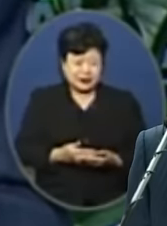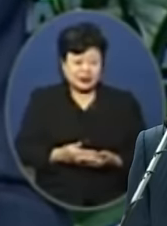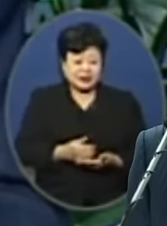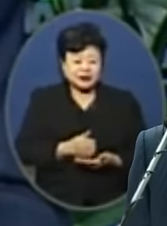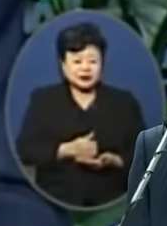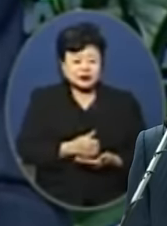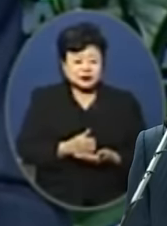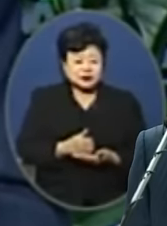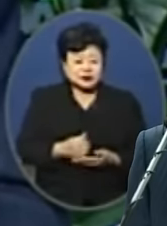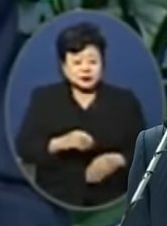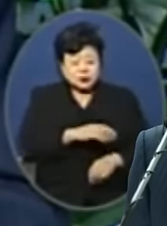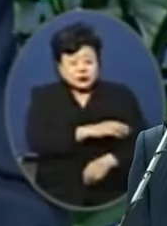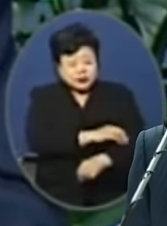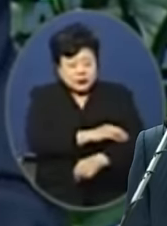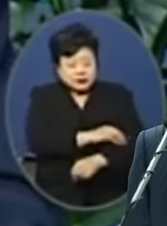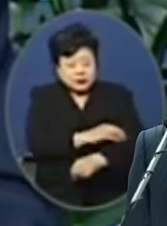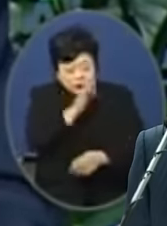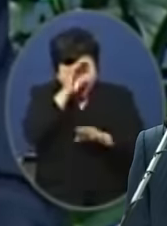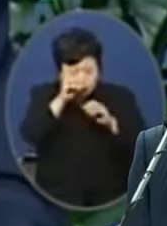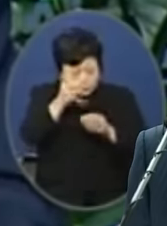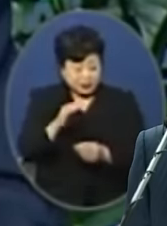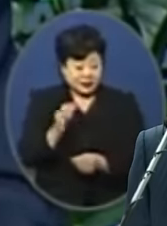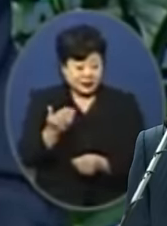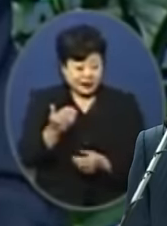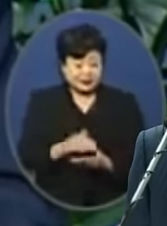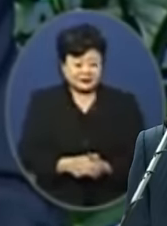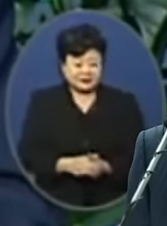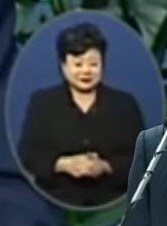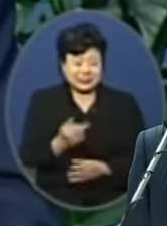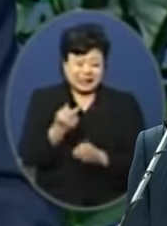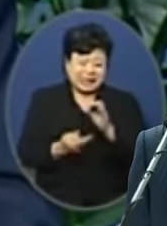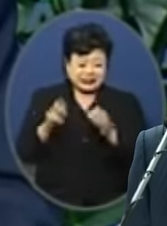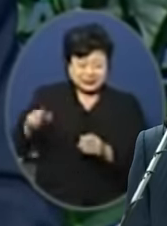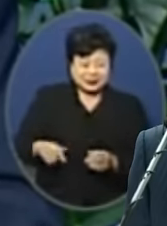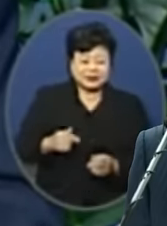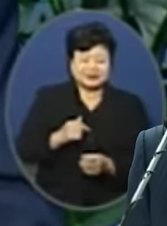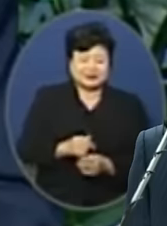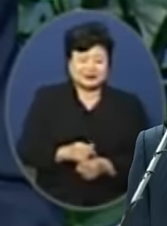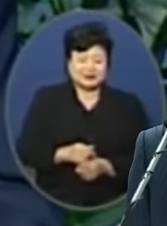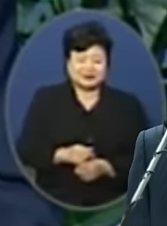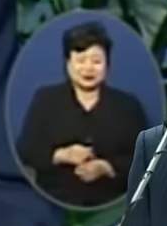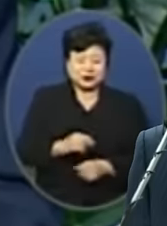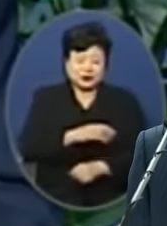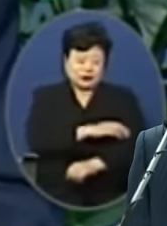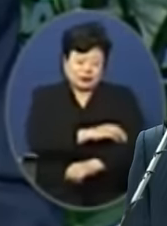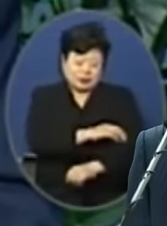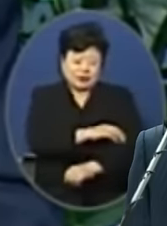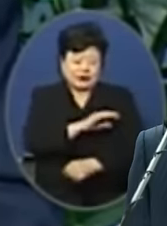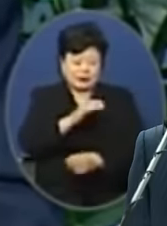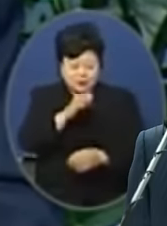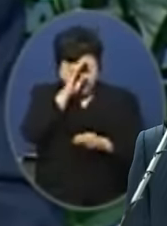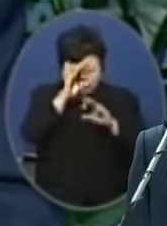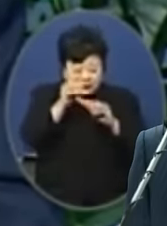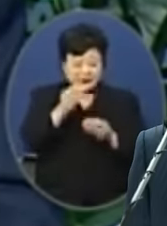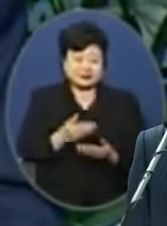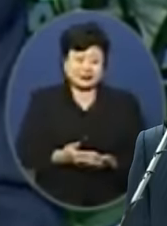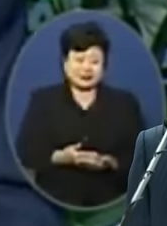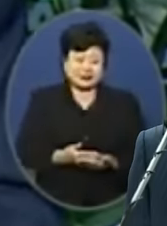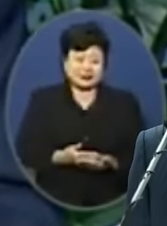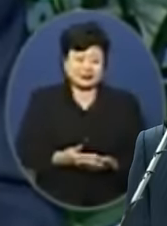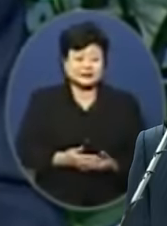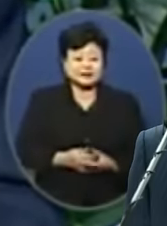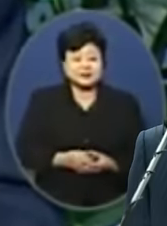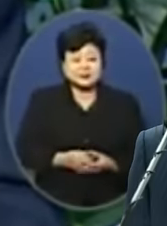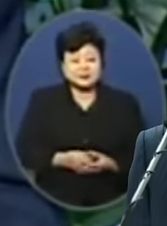난 거의 옷자락에 손만 대면 낫는다. 아침이나 저녁이나 할 것이 난 거의 옷자락에 손만 대면 낫는다.